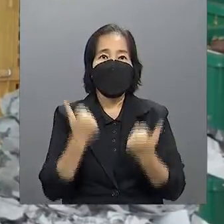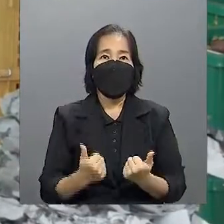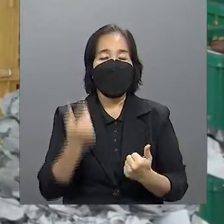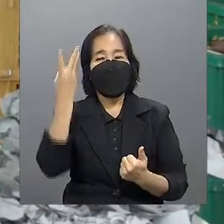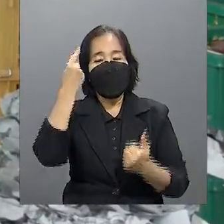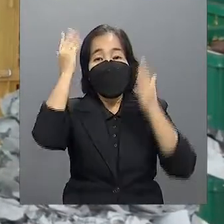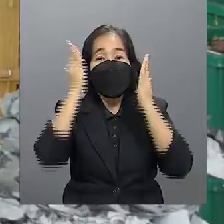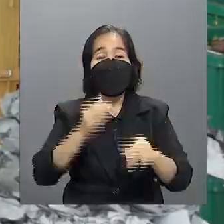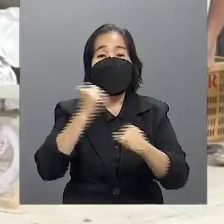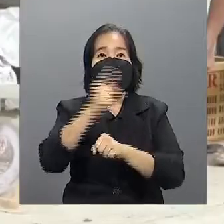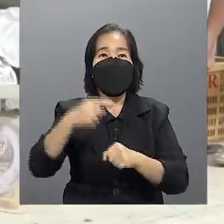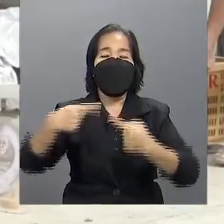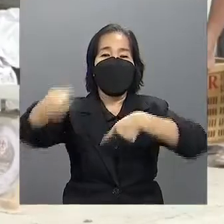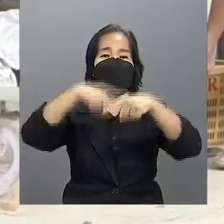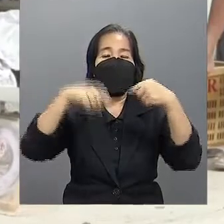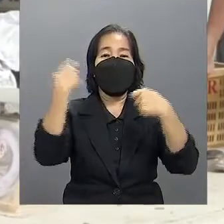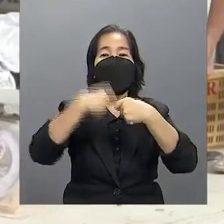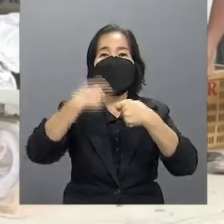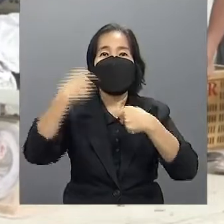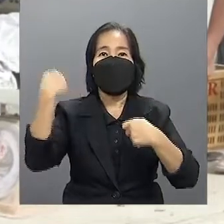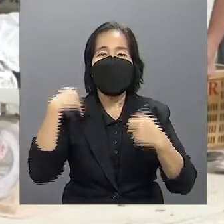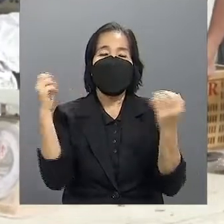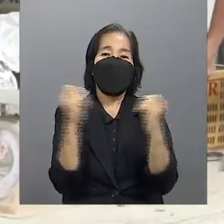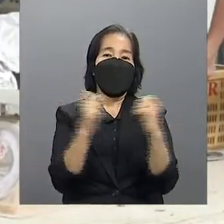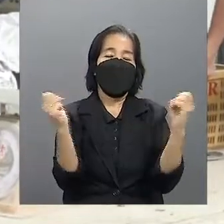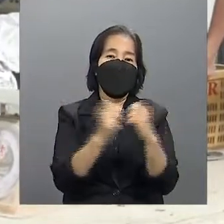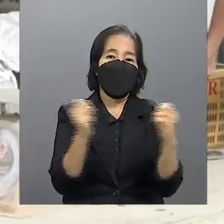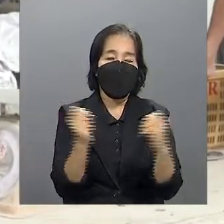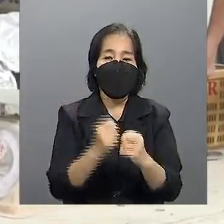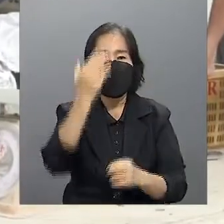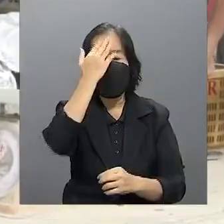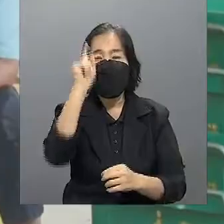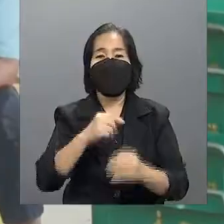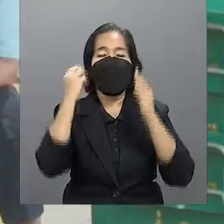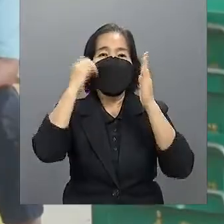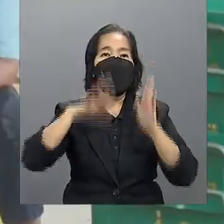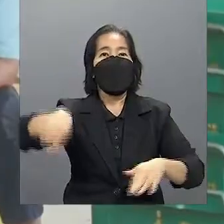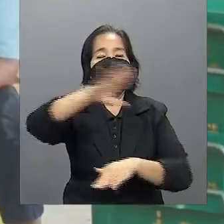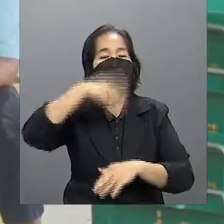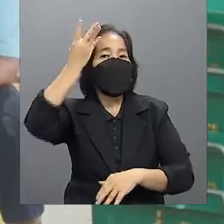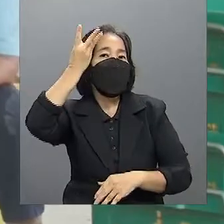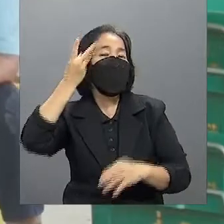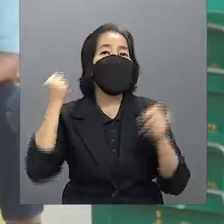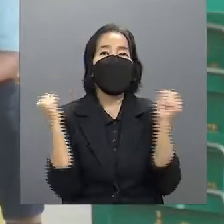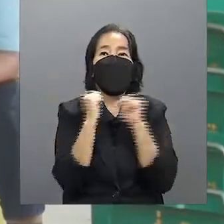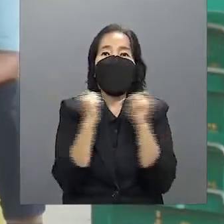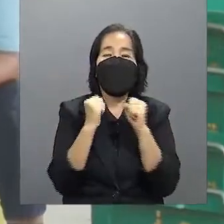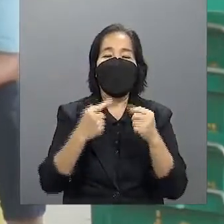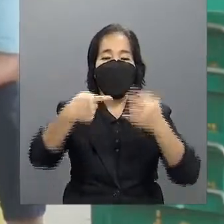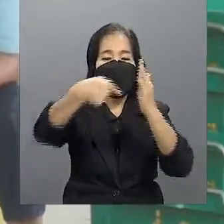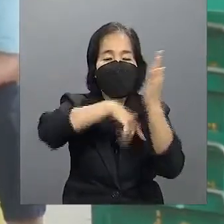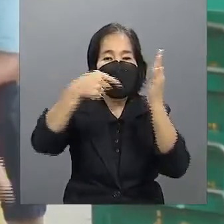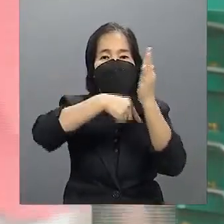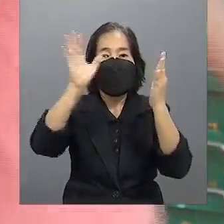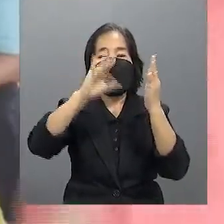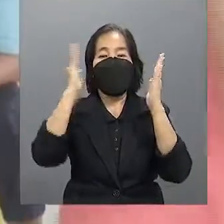คัดแยกมังคุดปีนี้ยุ่งยากกว่าทุกปีเพราะทุกคนเกิดความวิตกกังวลไม่กล้าเดินทางทำให้คัดเลือกคนงาน